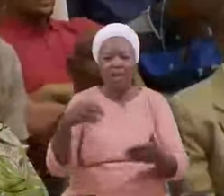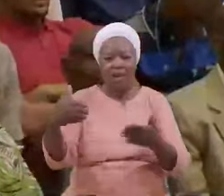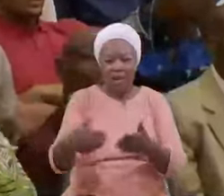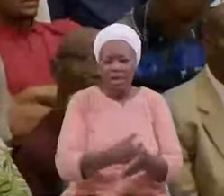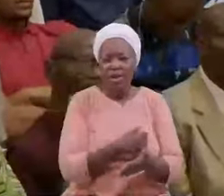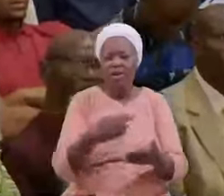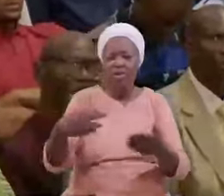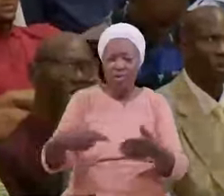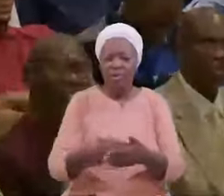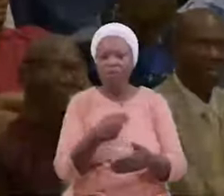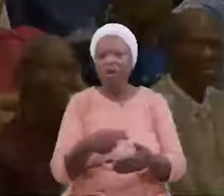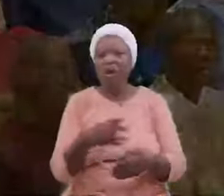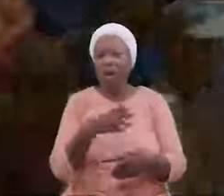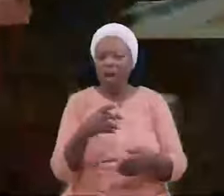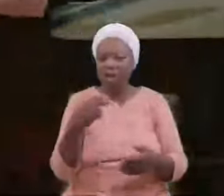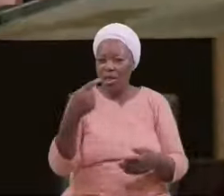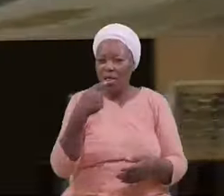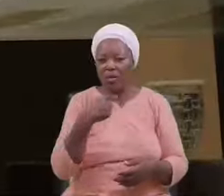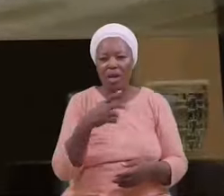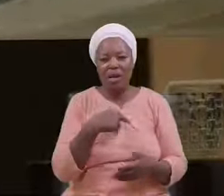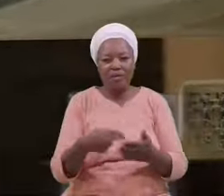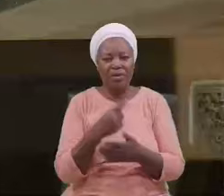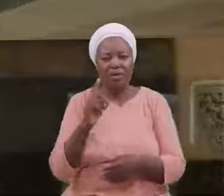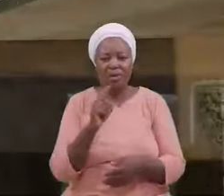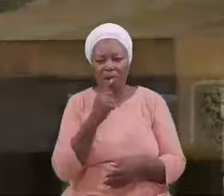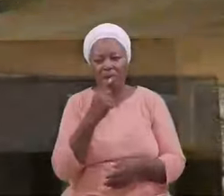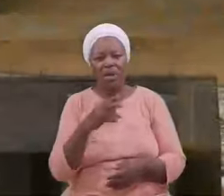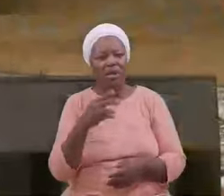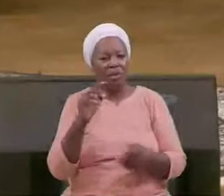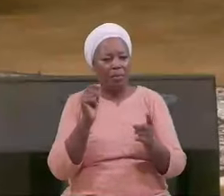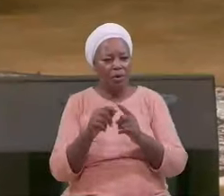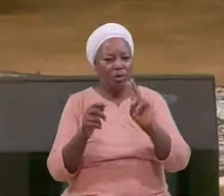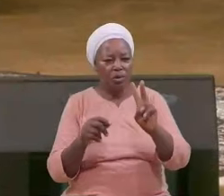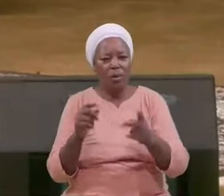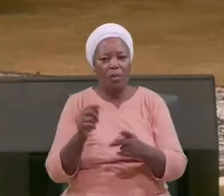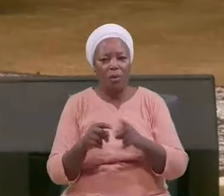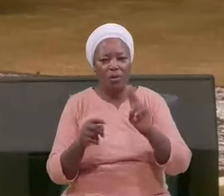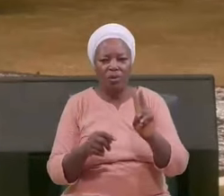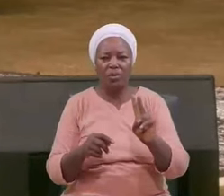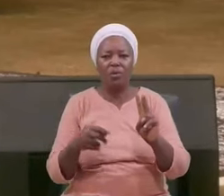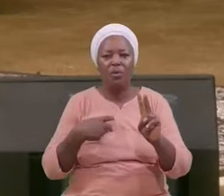miracle rafraîchissant. Deuxième point maintenant. Nous allons voir.